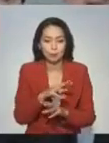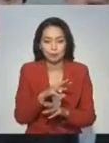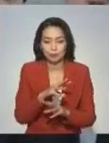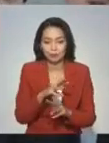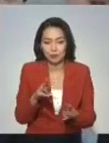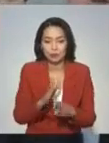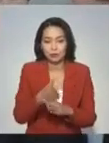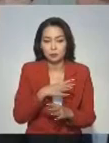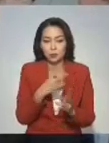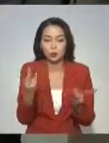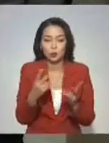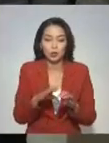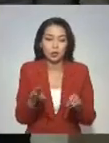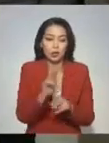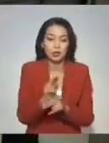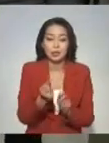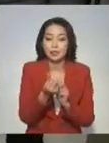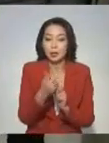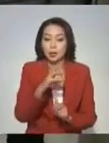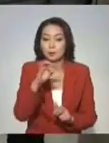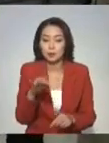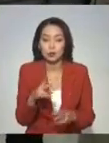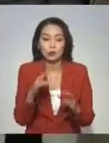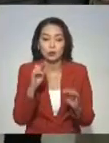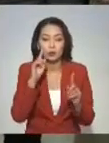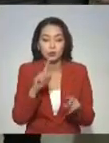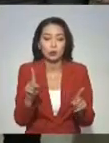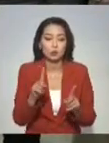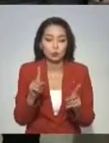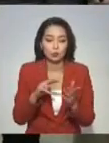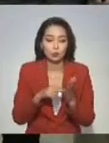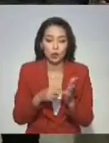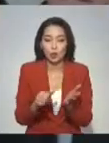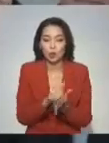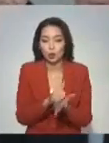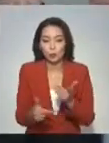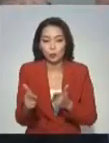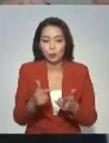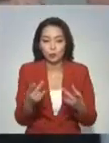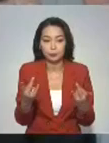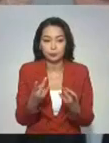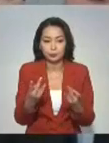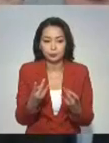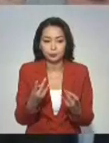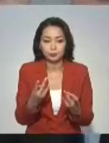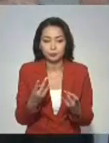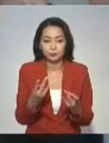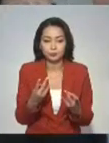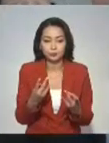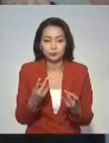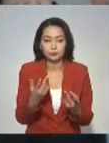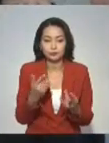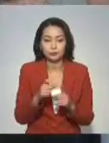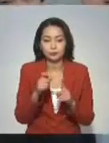– 13 миллиардов тенге. Но пока нет ни экспертизы, ни проектно-сметной документации. Понятно, в один год 13 миллиардов мы не освоим,